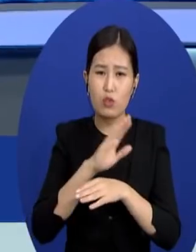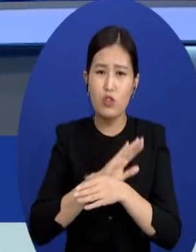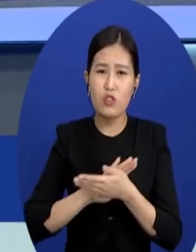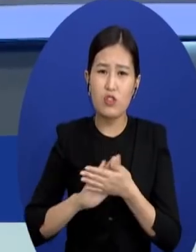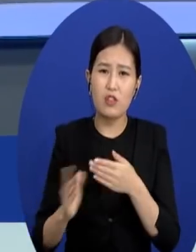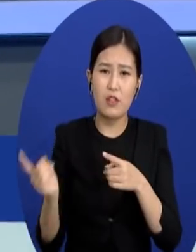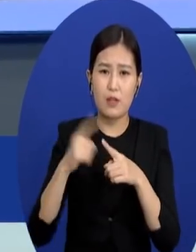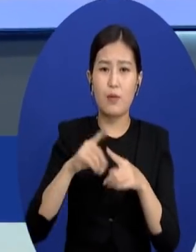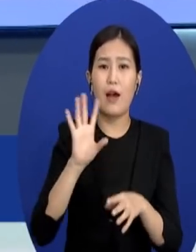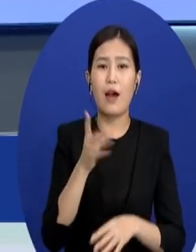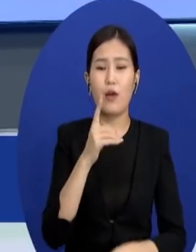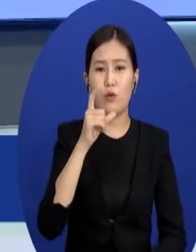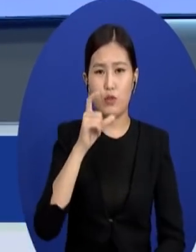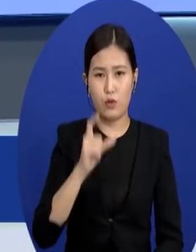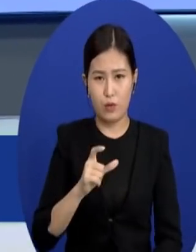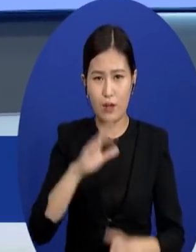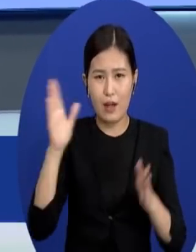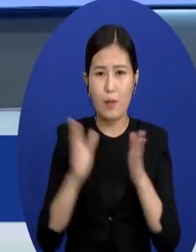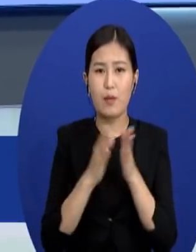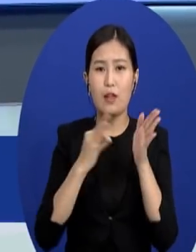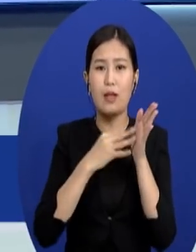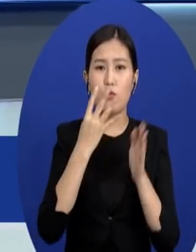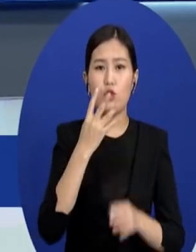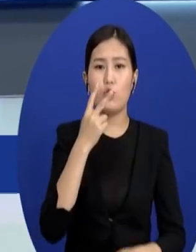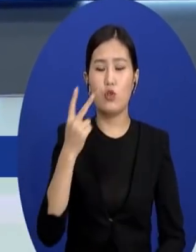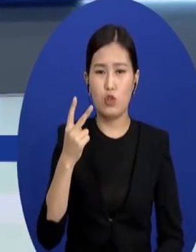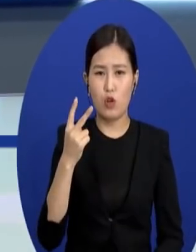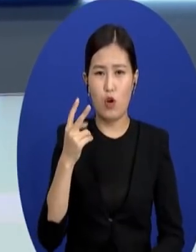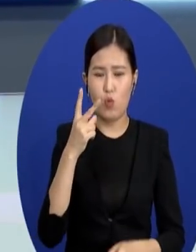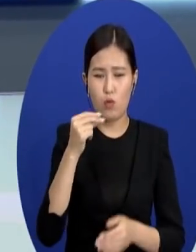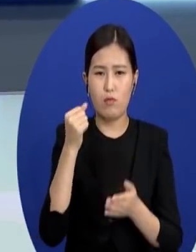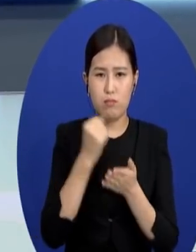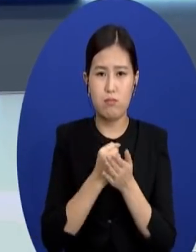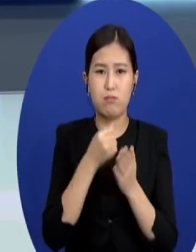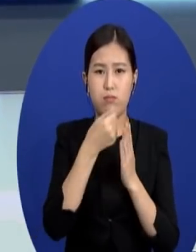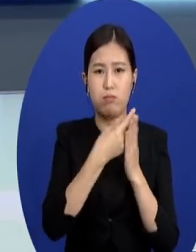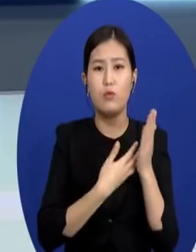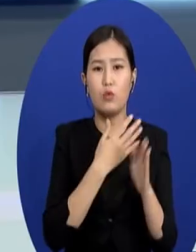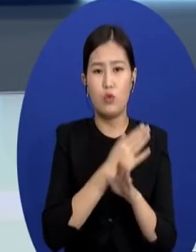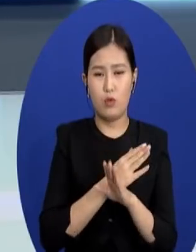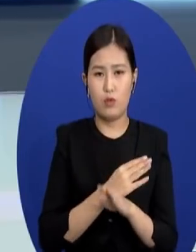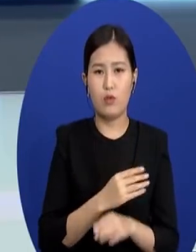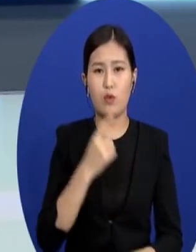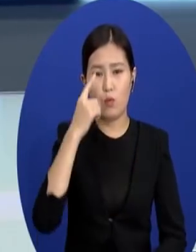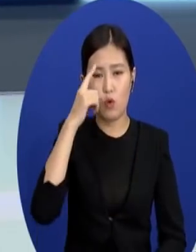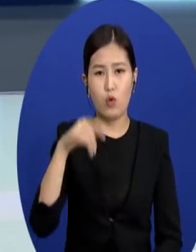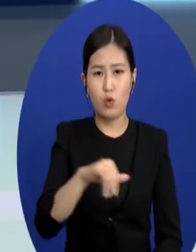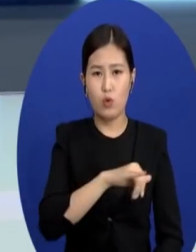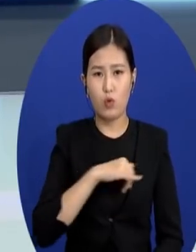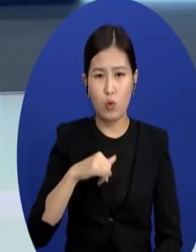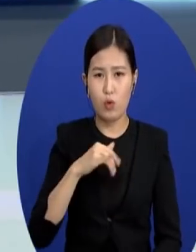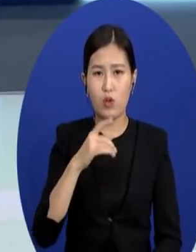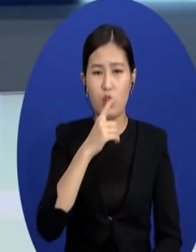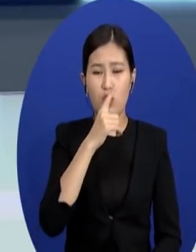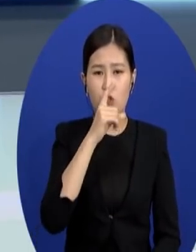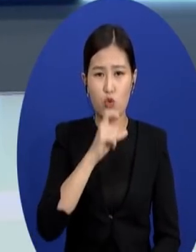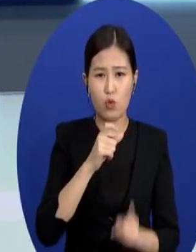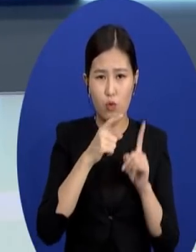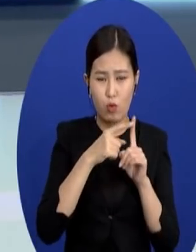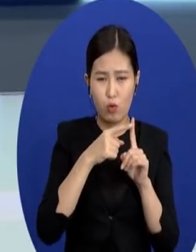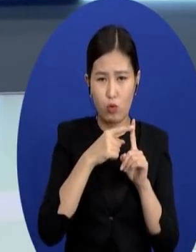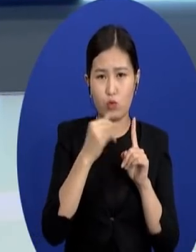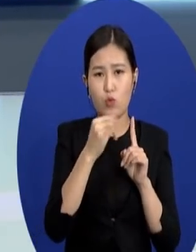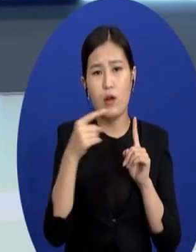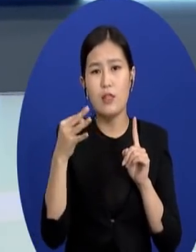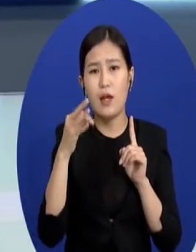нэмэгдэж нийтдээ 842 тохиолдол батлагдаад байна. Манай улсад нэг халдвартай хүн 6-аас 8 хүнд халдвар тарааж байгааг